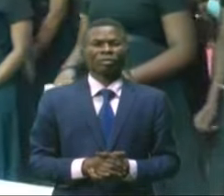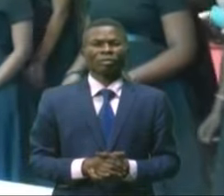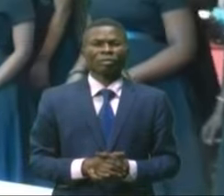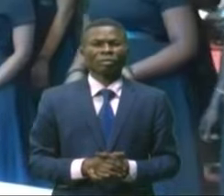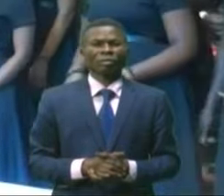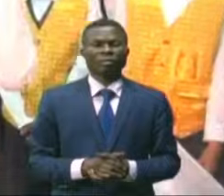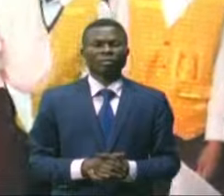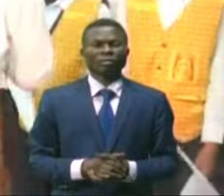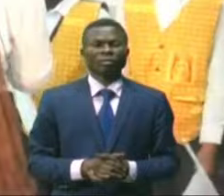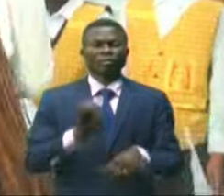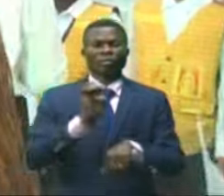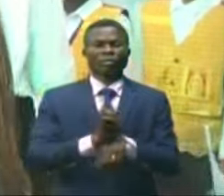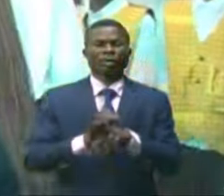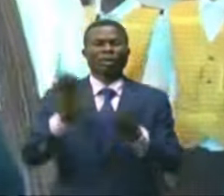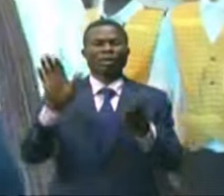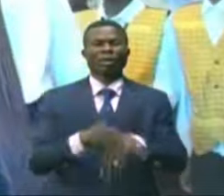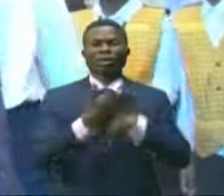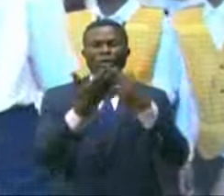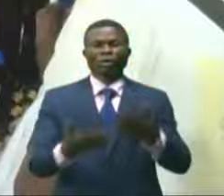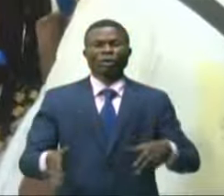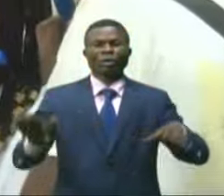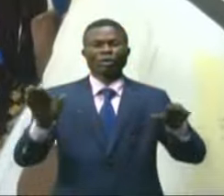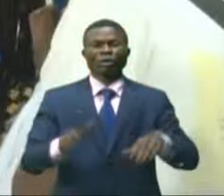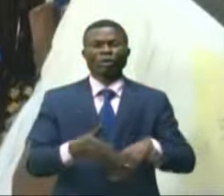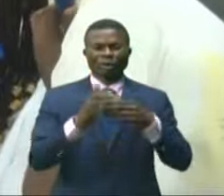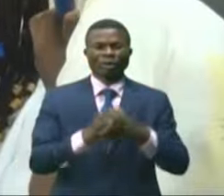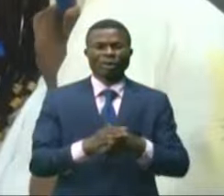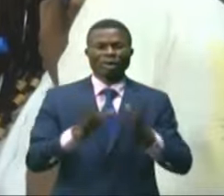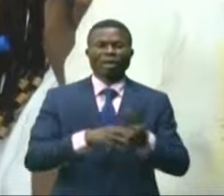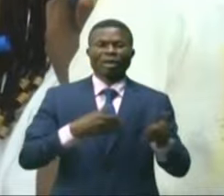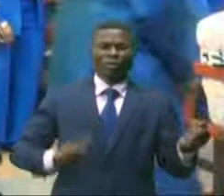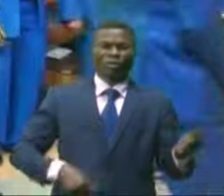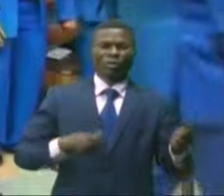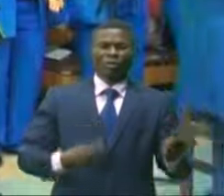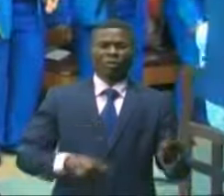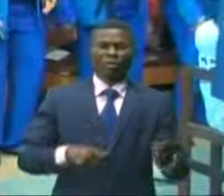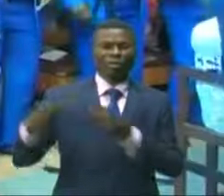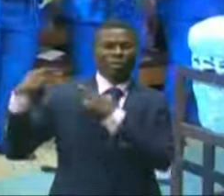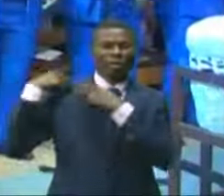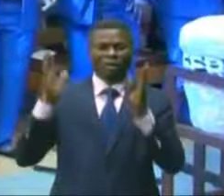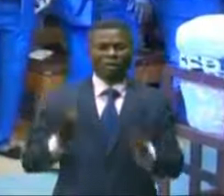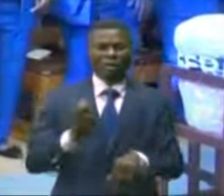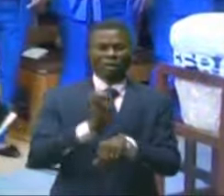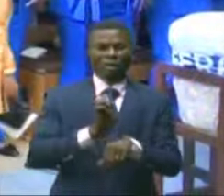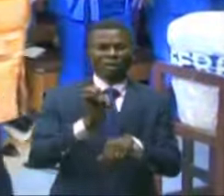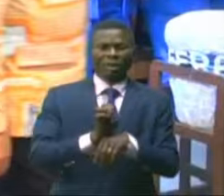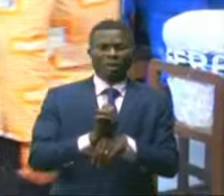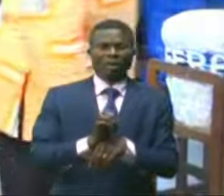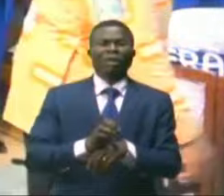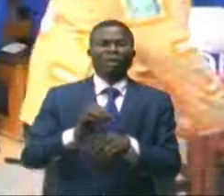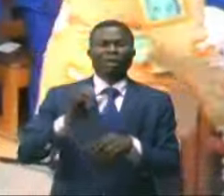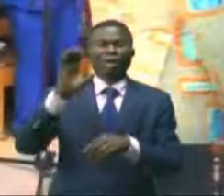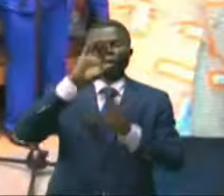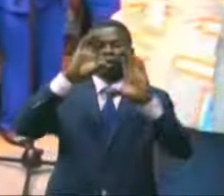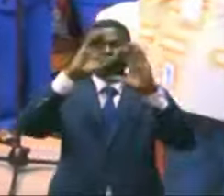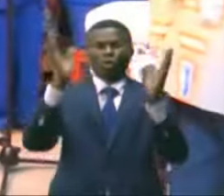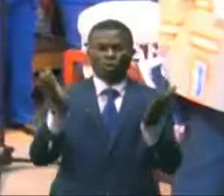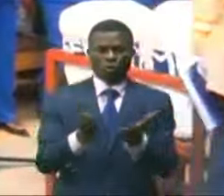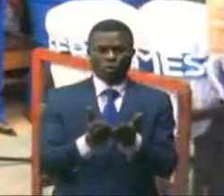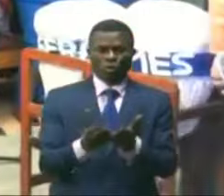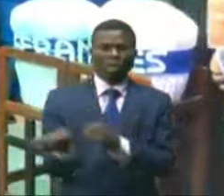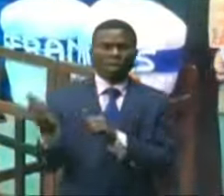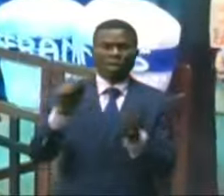C'est au rythme de chants de louanges accompagnés des instruments que le responsable de l'église locale de la communauté baptiste du fleuve